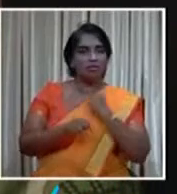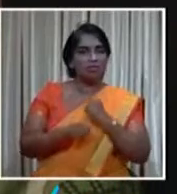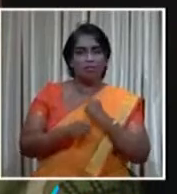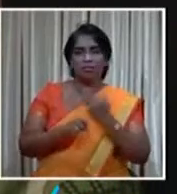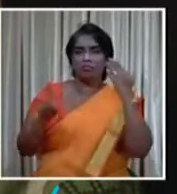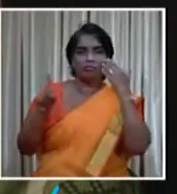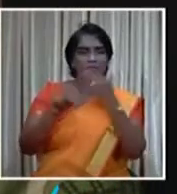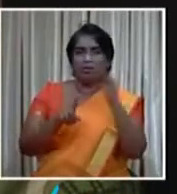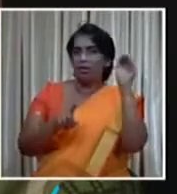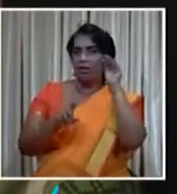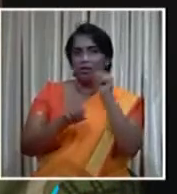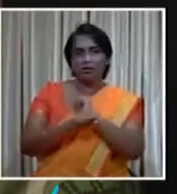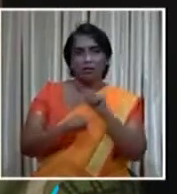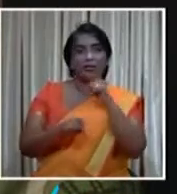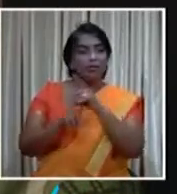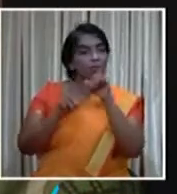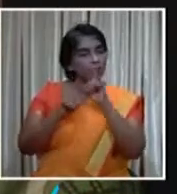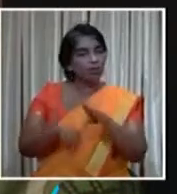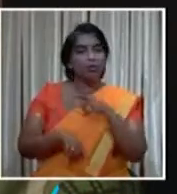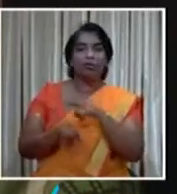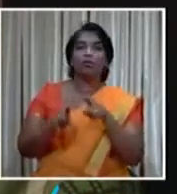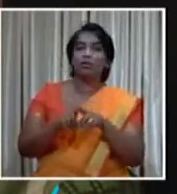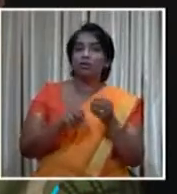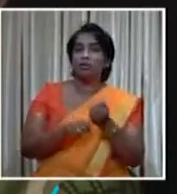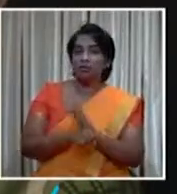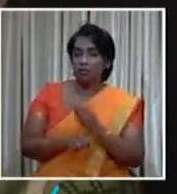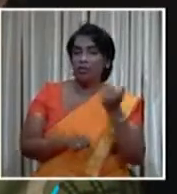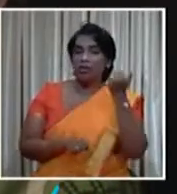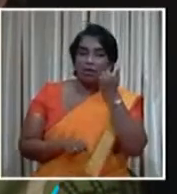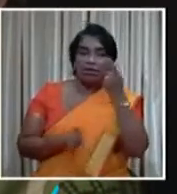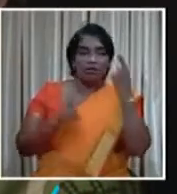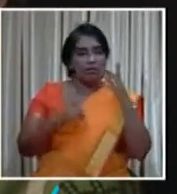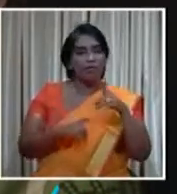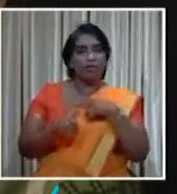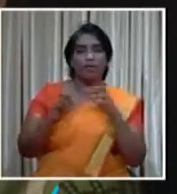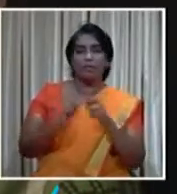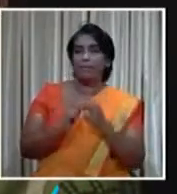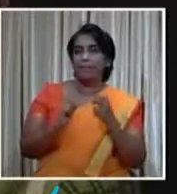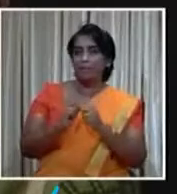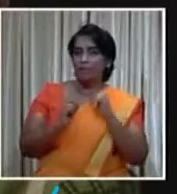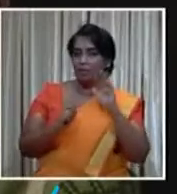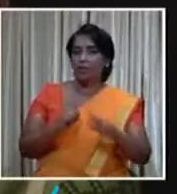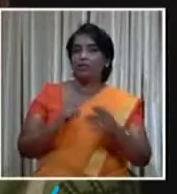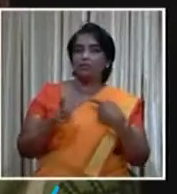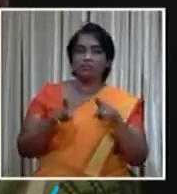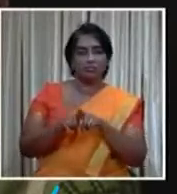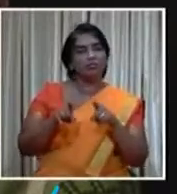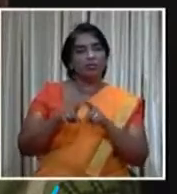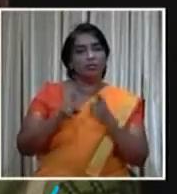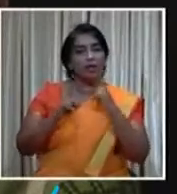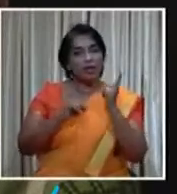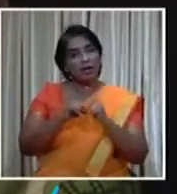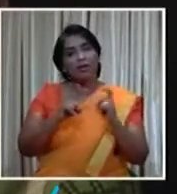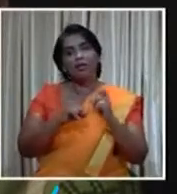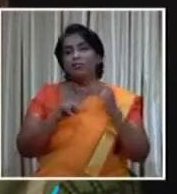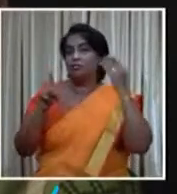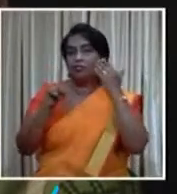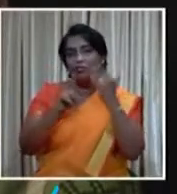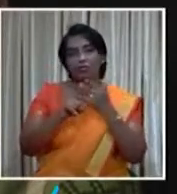ඒවට සවන් දුන්නේ නැහැ. එසේ වුවත් කොවිඩ් 19 වසංගතයේ අභියෝගය හමුවේ පවා අධ්‍යාපන